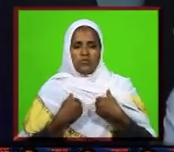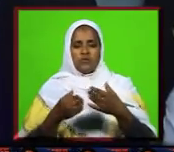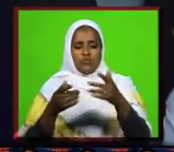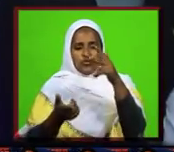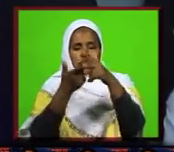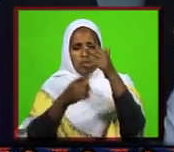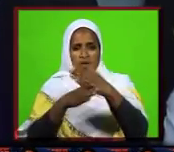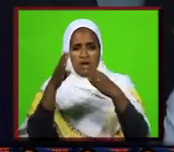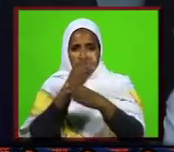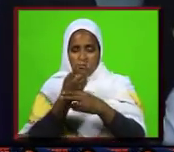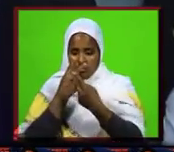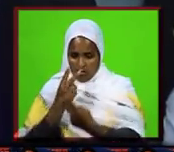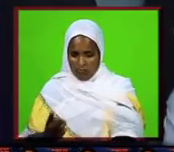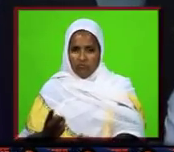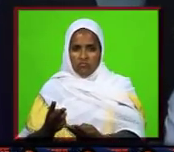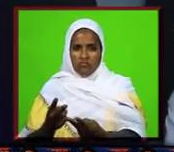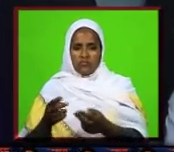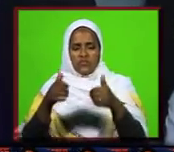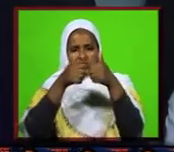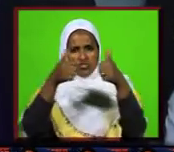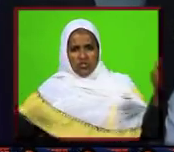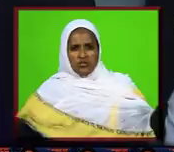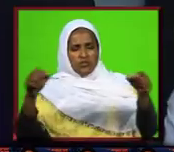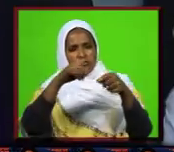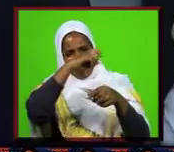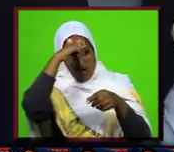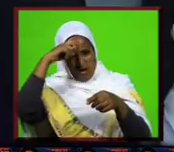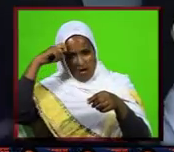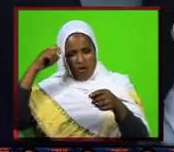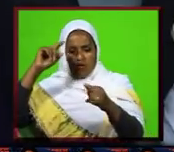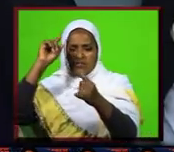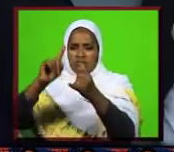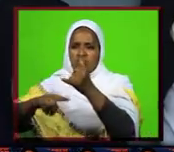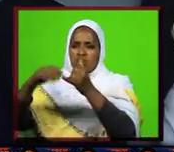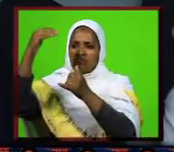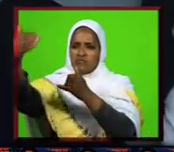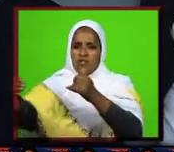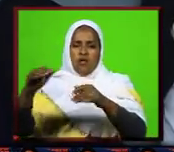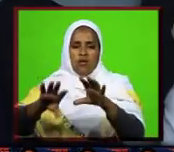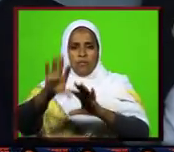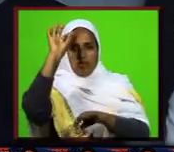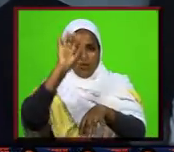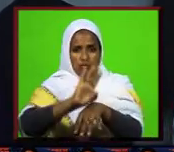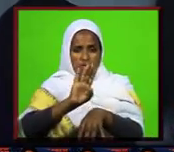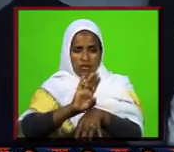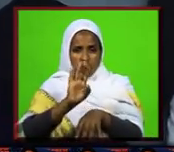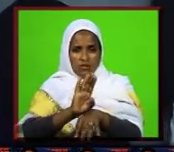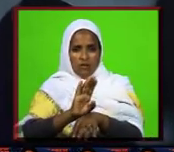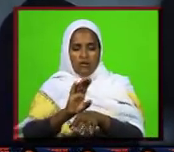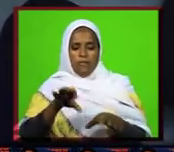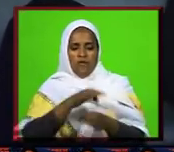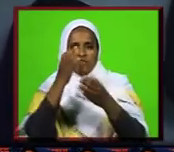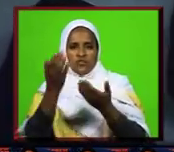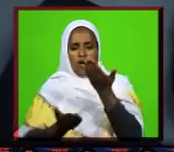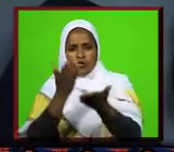በሶስተኛ ደረጃ የምናየው እጅግ ጠረፋማ ዳር ላይ የሚገኙ አብያተ ክርስቲያናት መንፈሳዊ